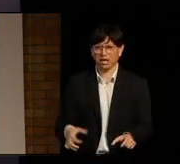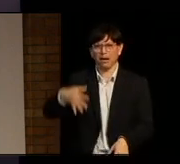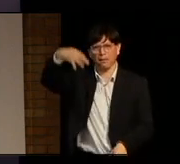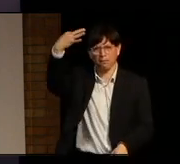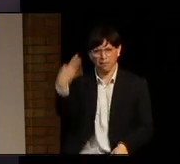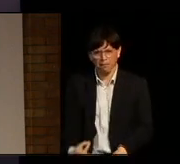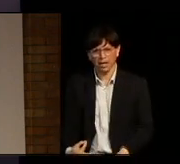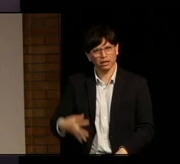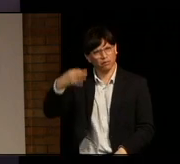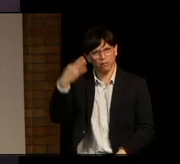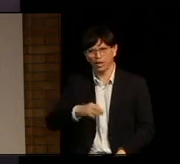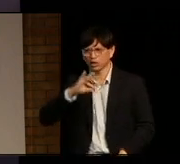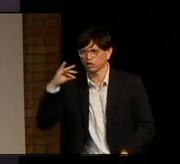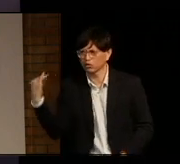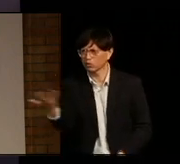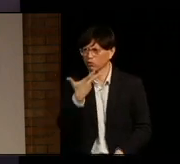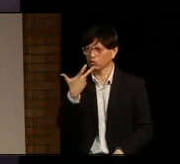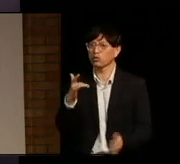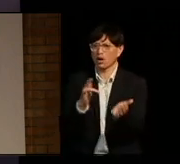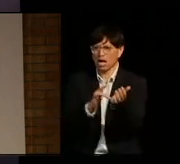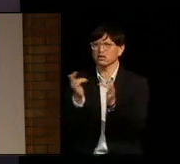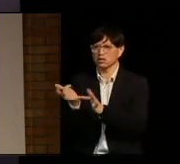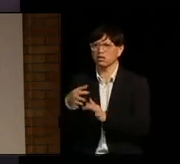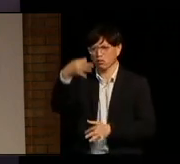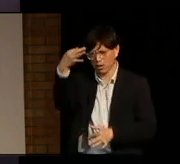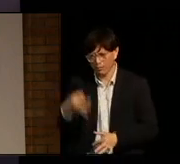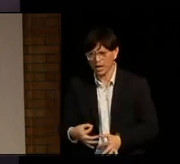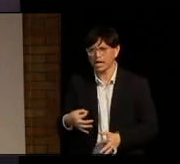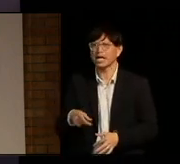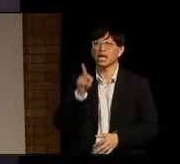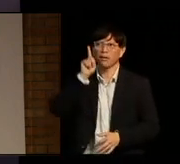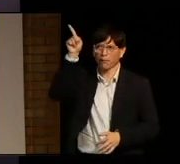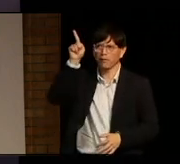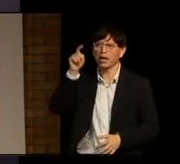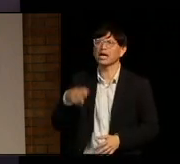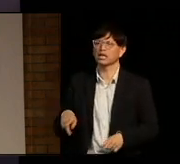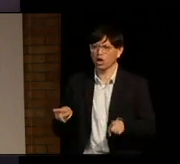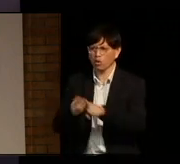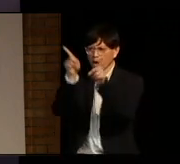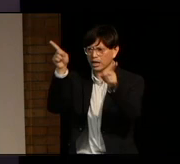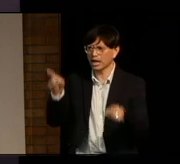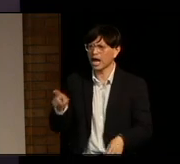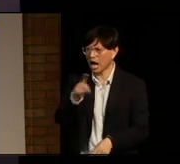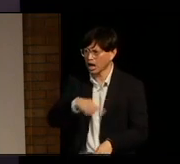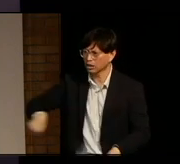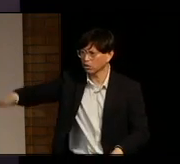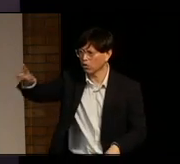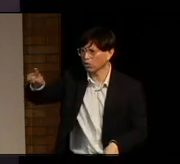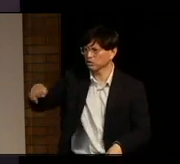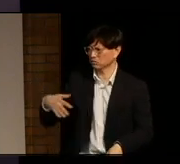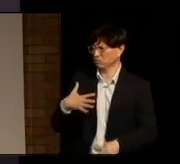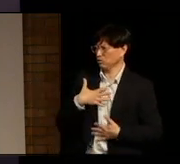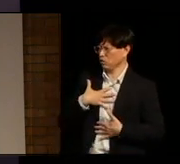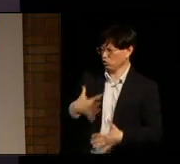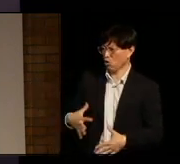qualsiasi caso Perché è andato bene a Dio a Gesù Cristo e quindi va bene anche a noi come tante volte noi ci siamo sentiti accolti